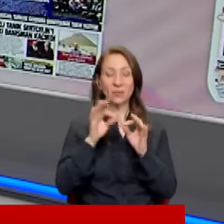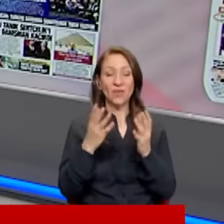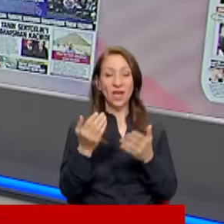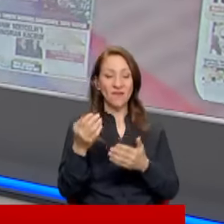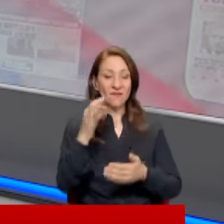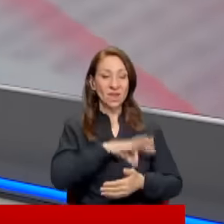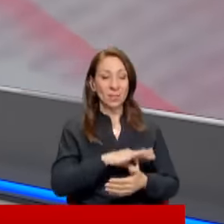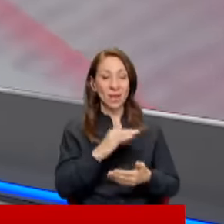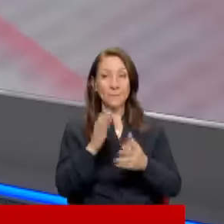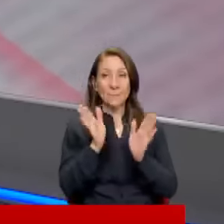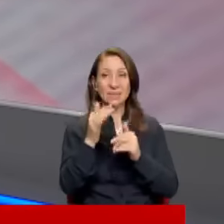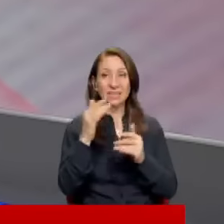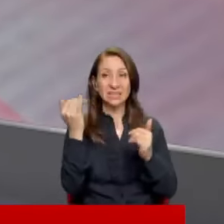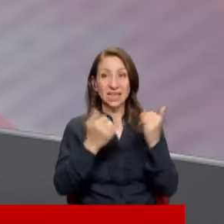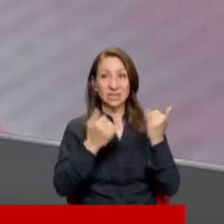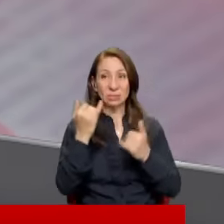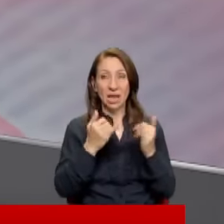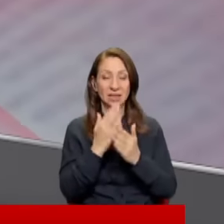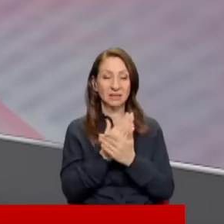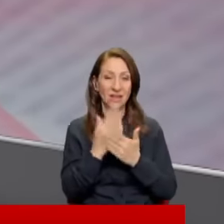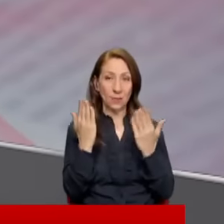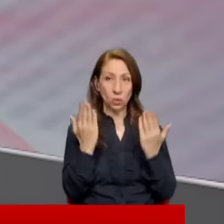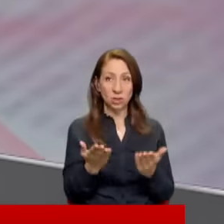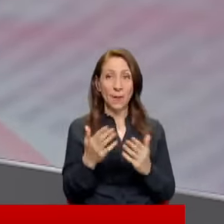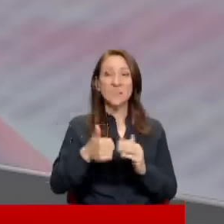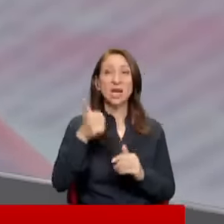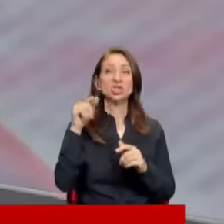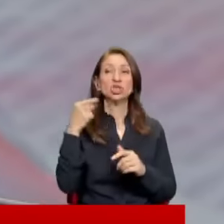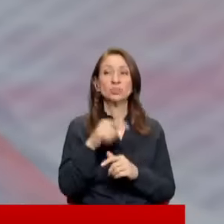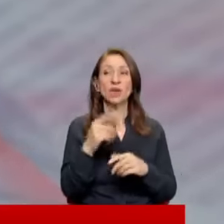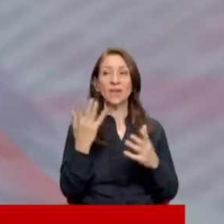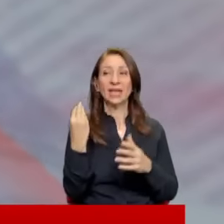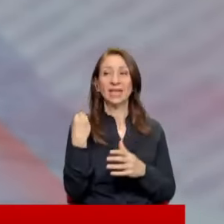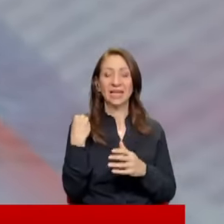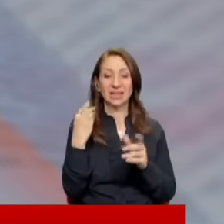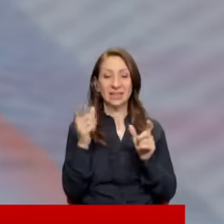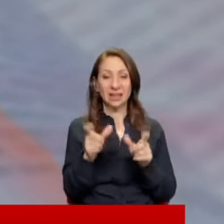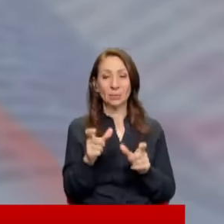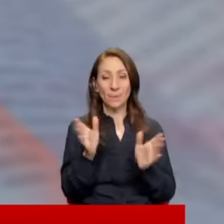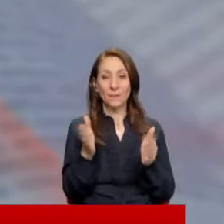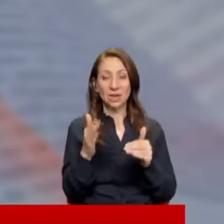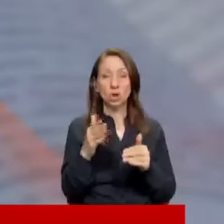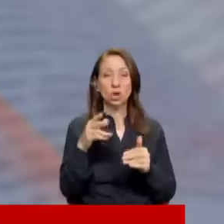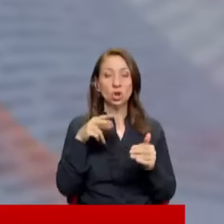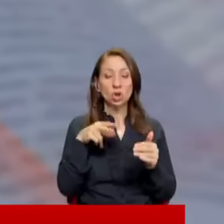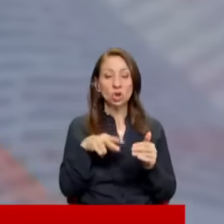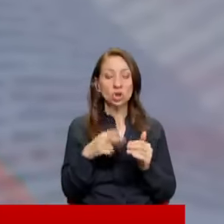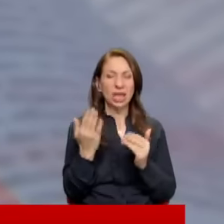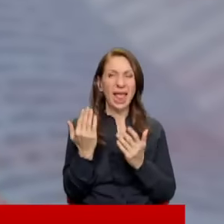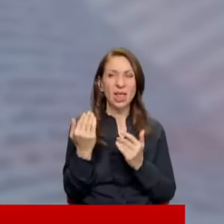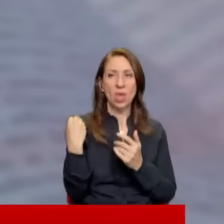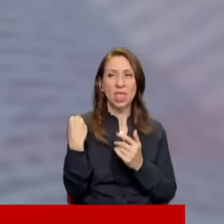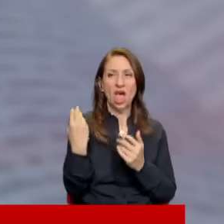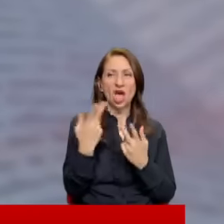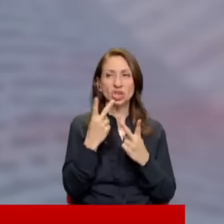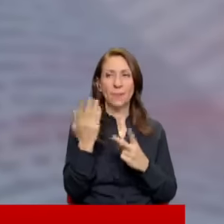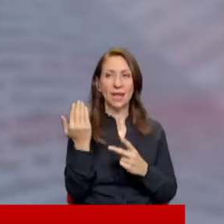verimlilik paketi ile ilgili tartışmalar devam ederken bakan Şimşek ve yeni tedbir paketlerinin yolda olduğunun